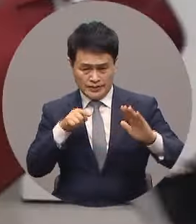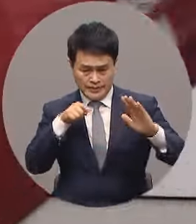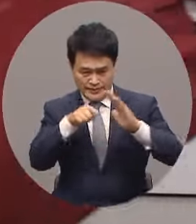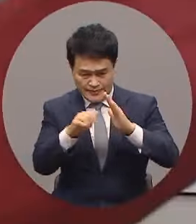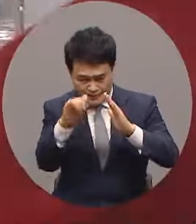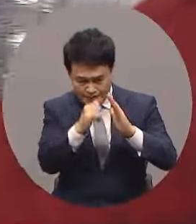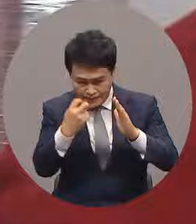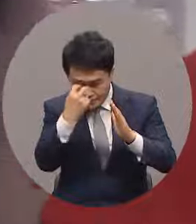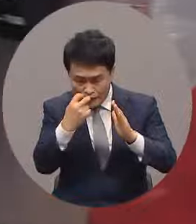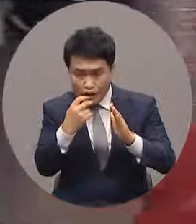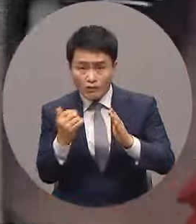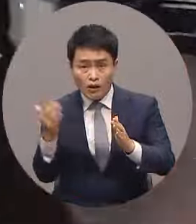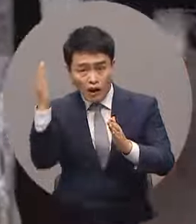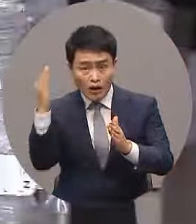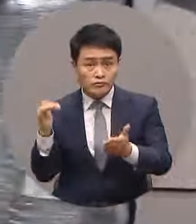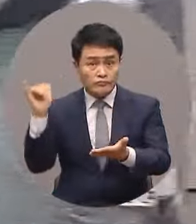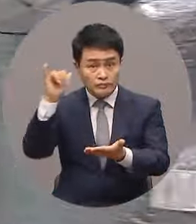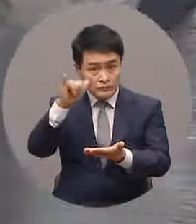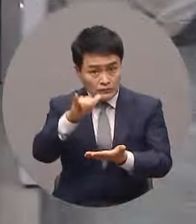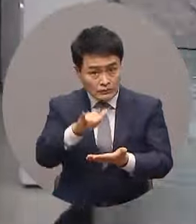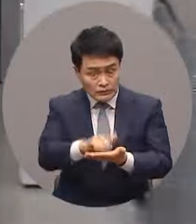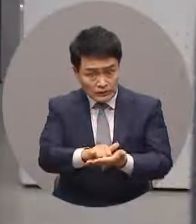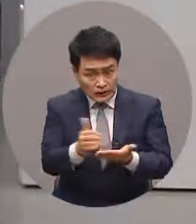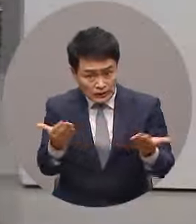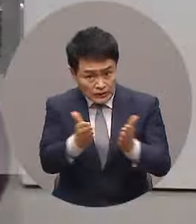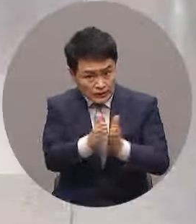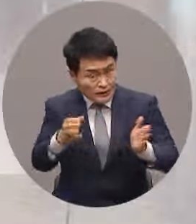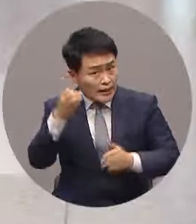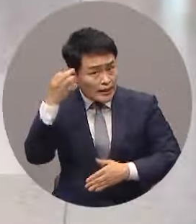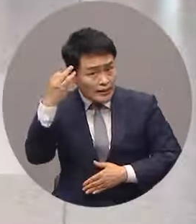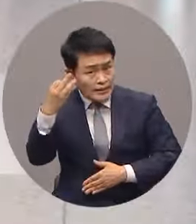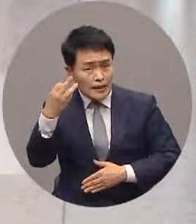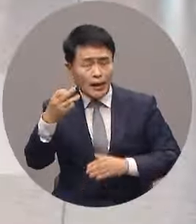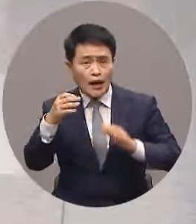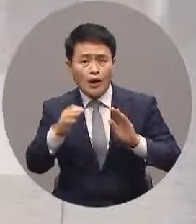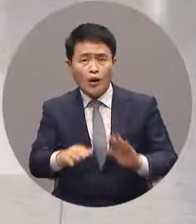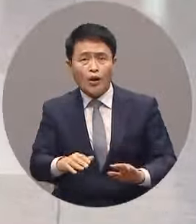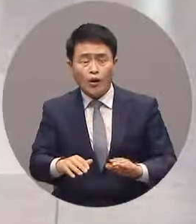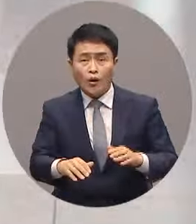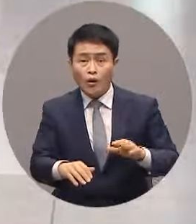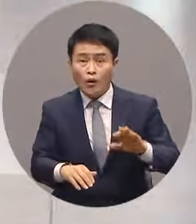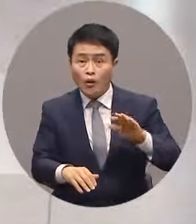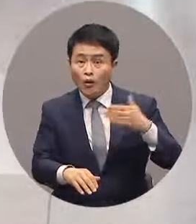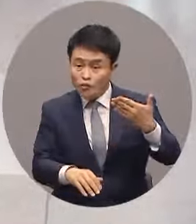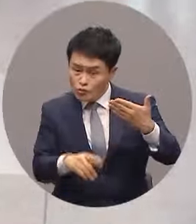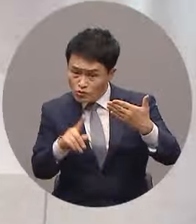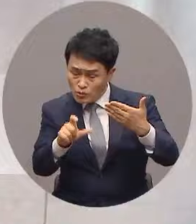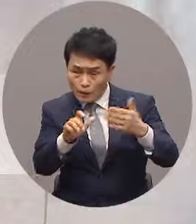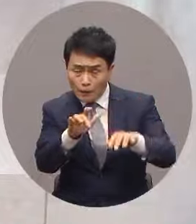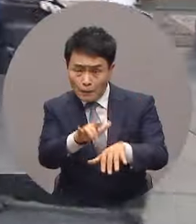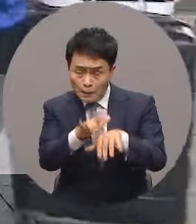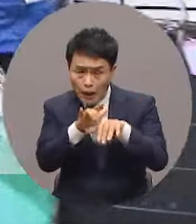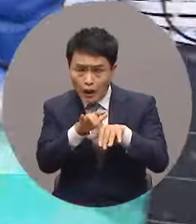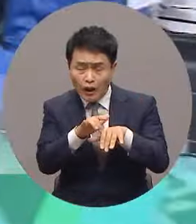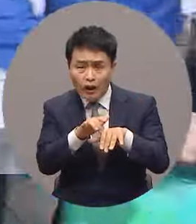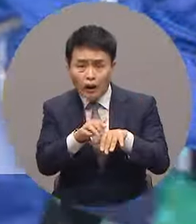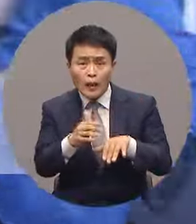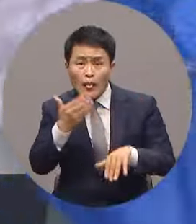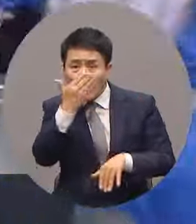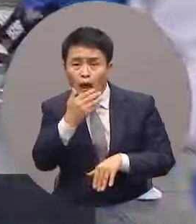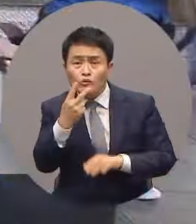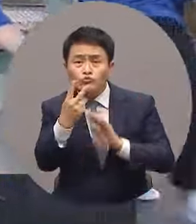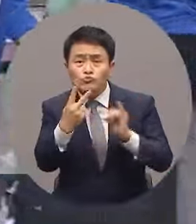사업에 따라 입국했다가 일을 시작한 지 13일 만인 지난달 15일 사라졌던 필리핀 가사관리사 두